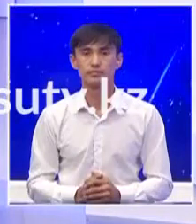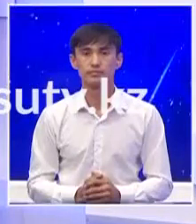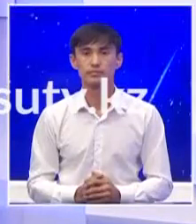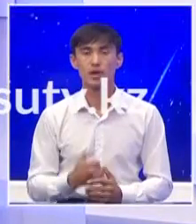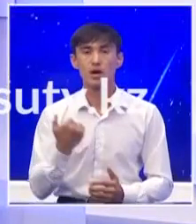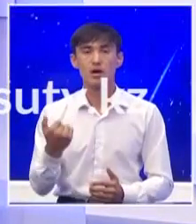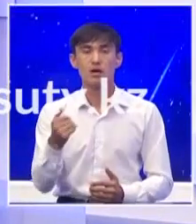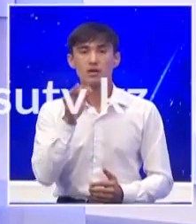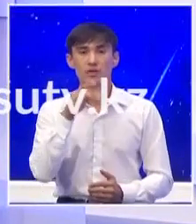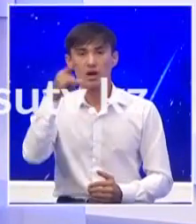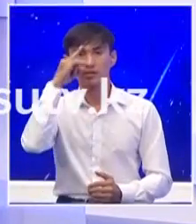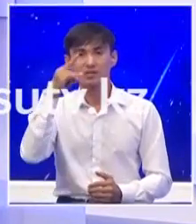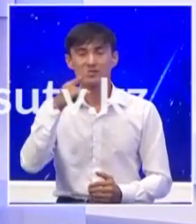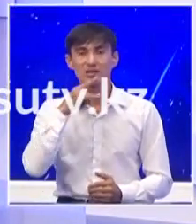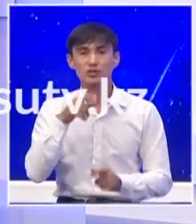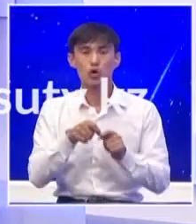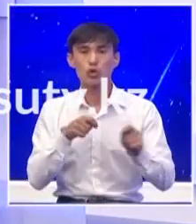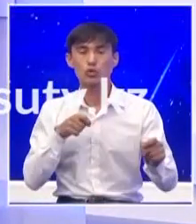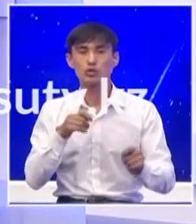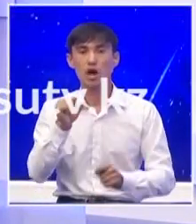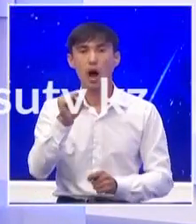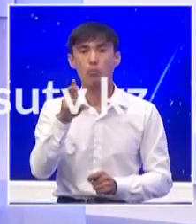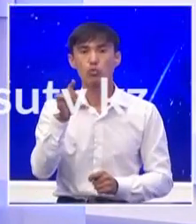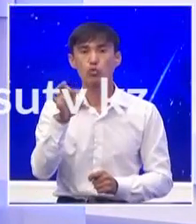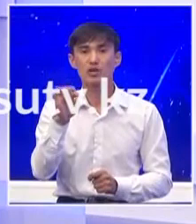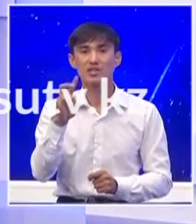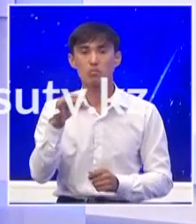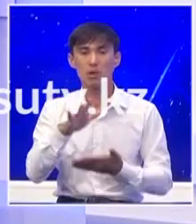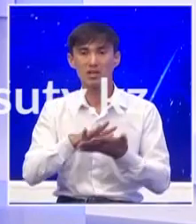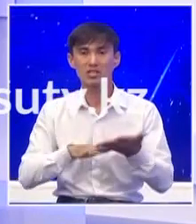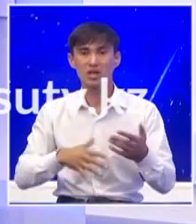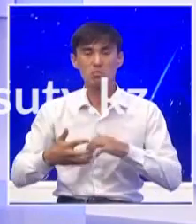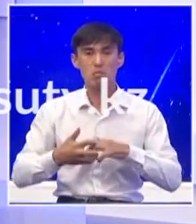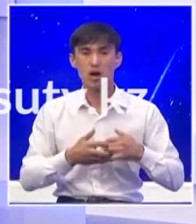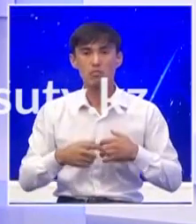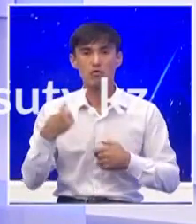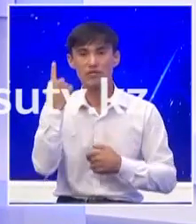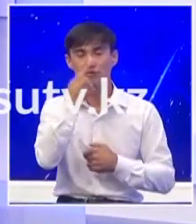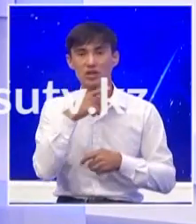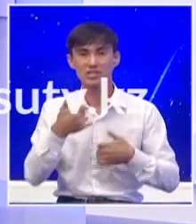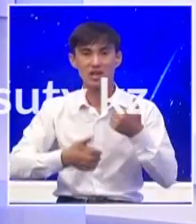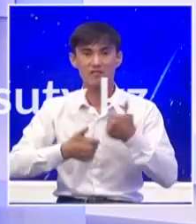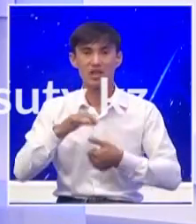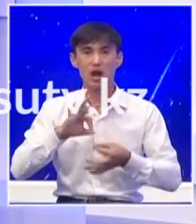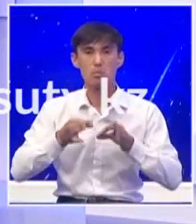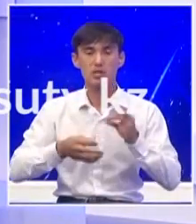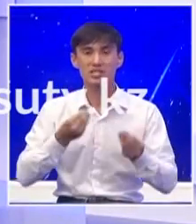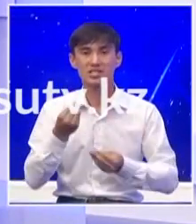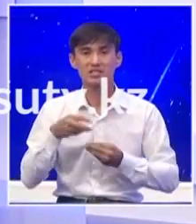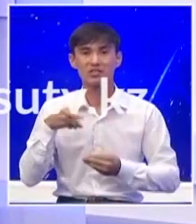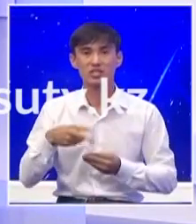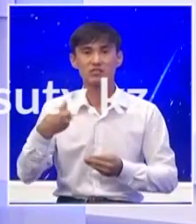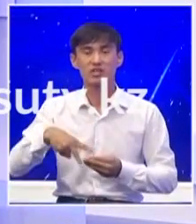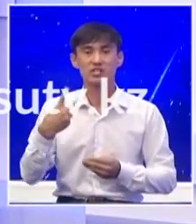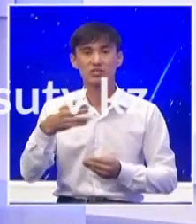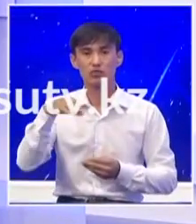А тем временем казахстанский лучник Ильфат Абдуллин продолжает борьбу за медали в индивидуальных соревнованиях на Олимпийских играх